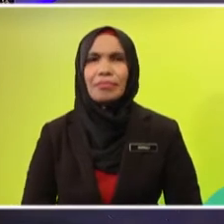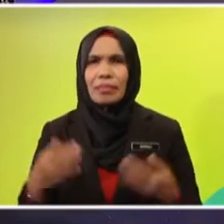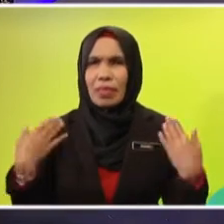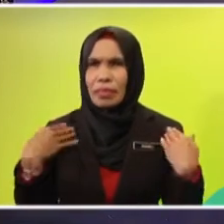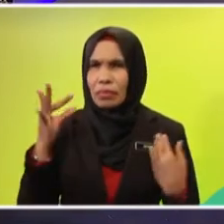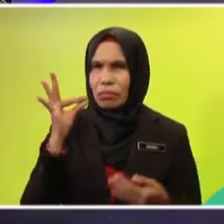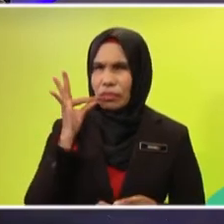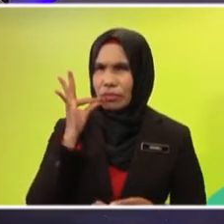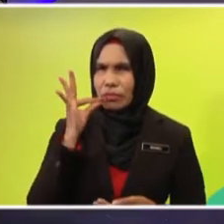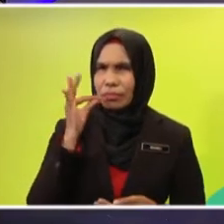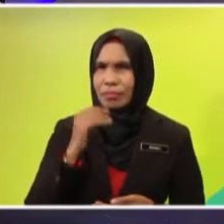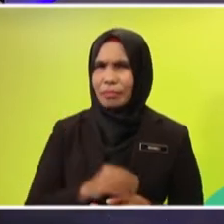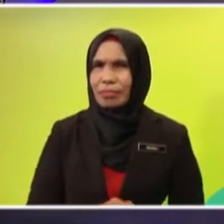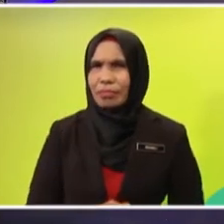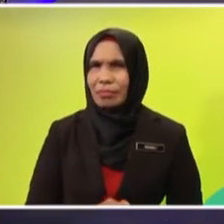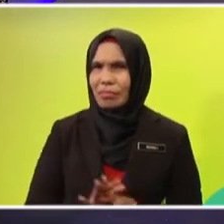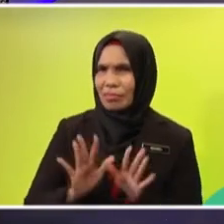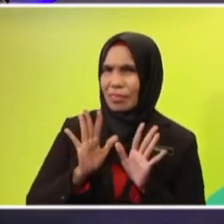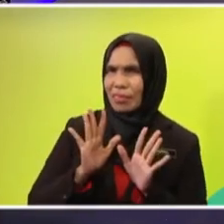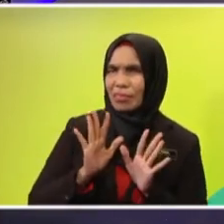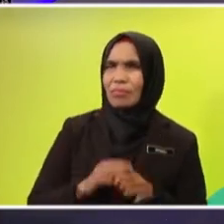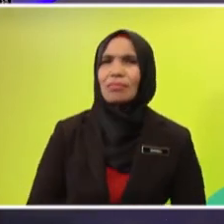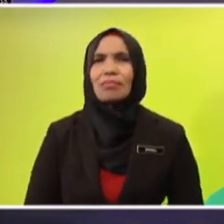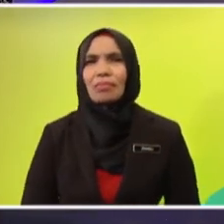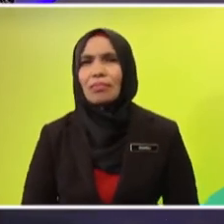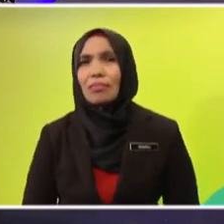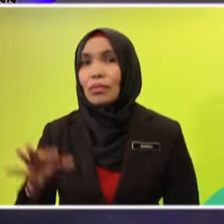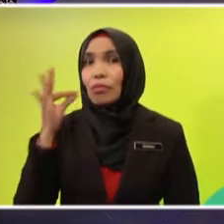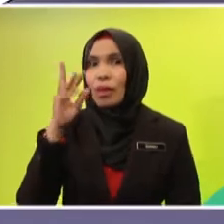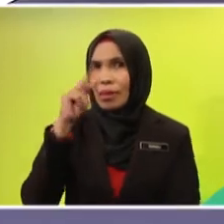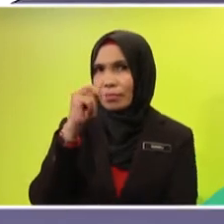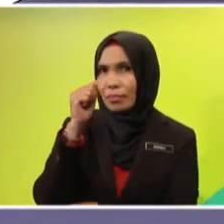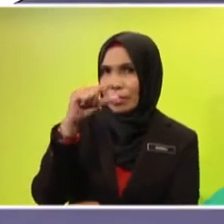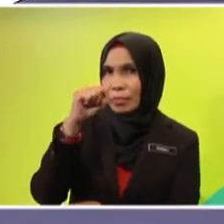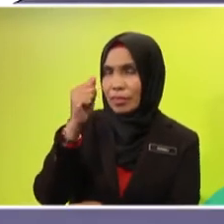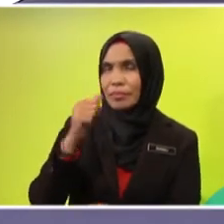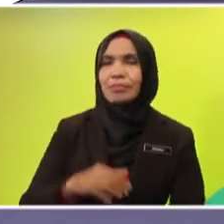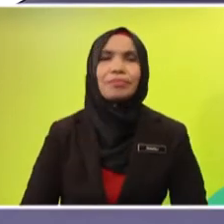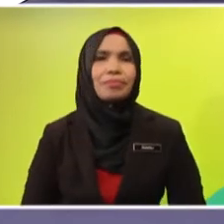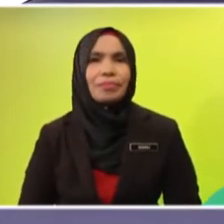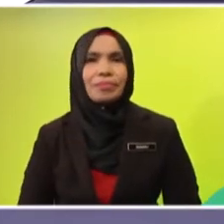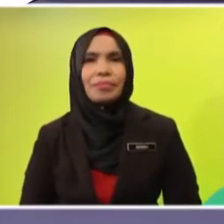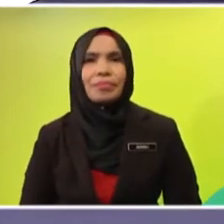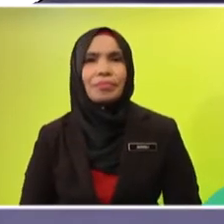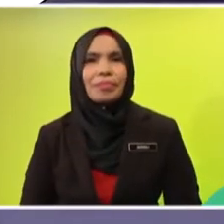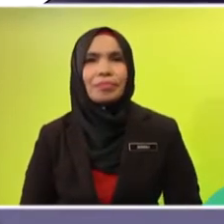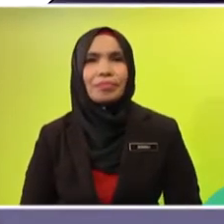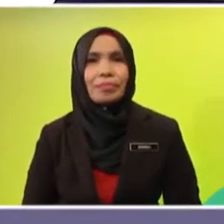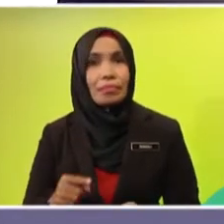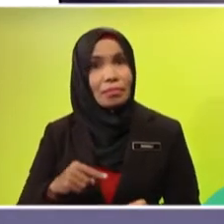ipv5 zaman aku kasih buah moonage ah dan yang ini pun menjadi kesukaan